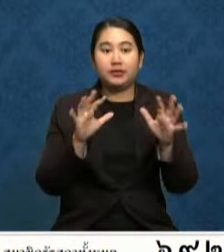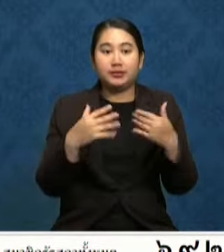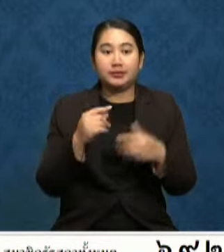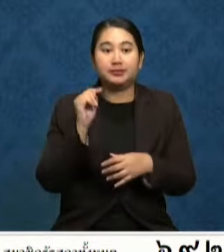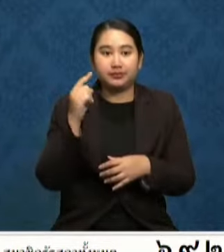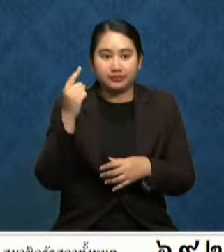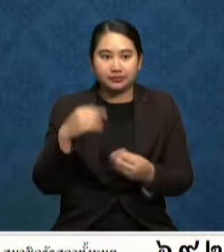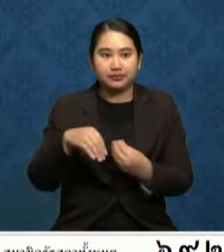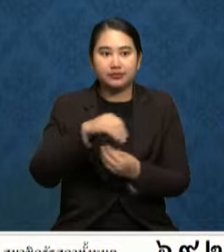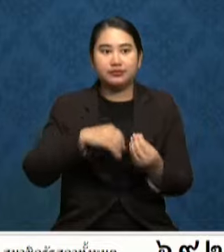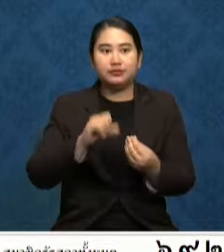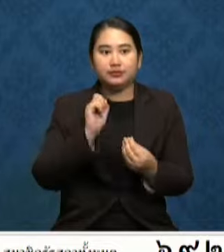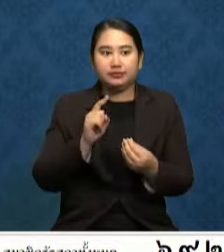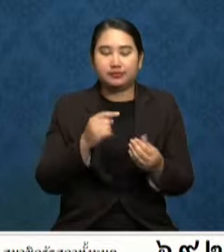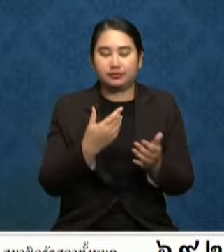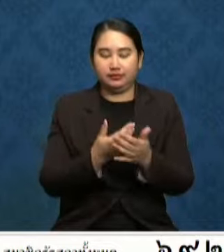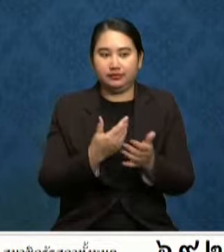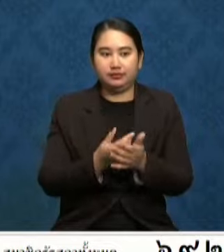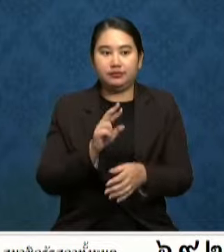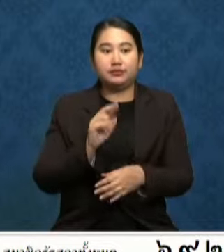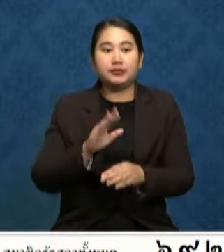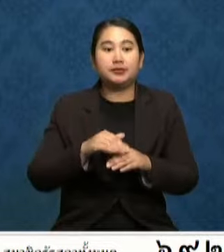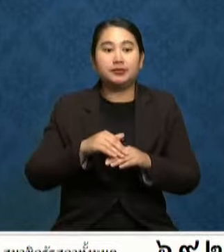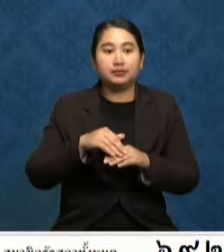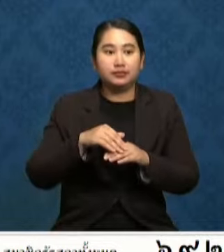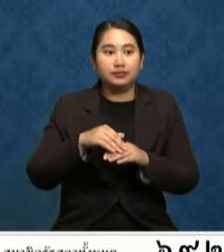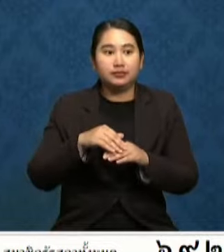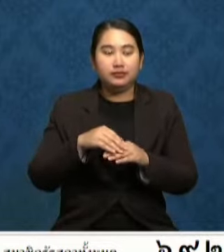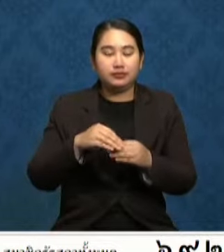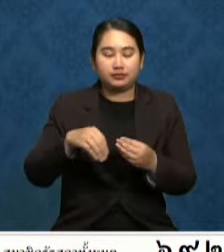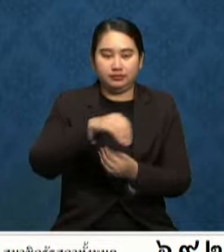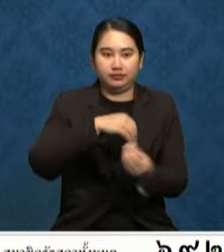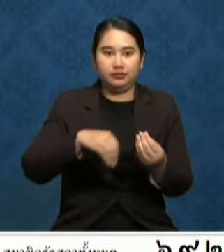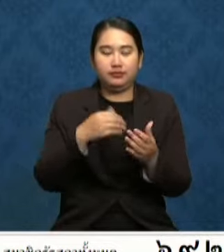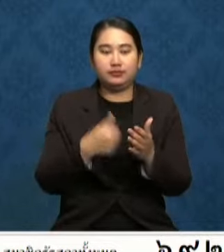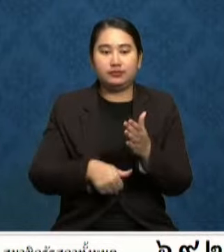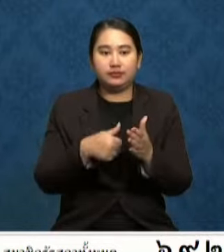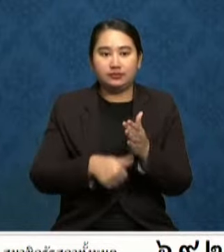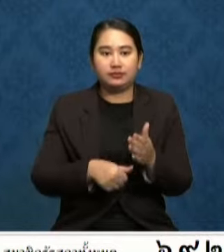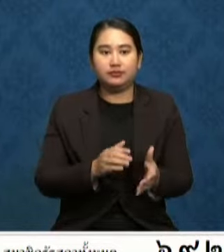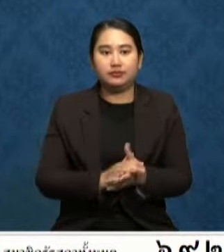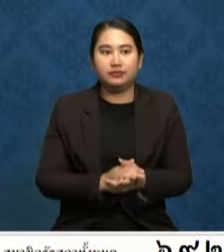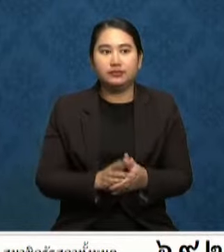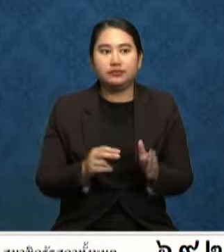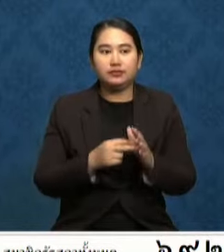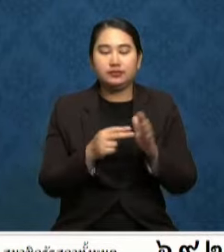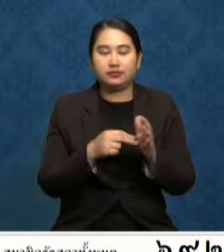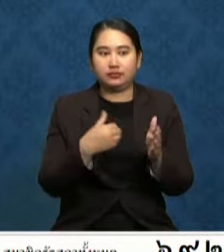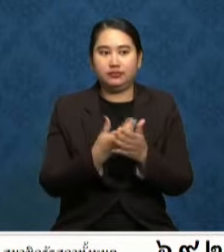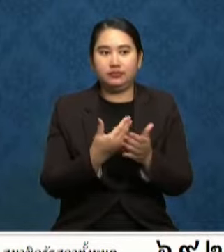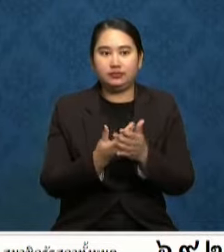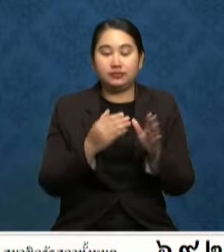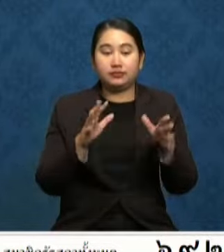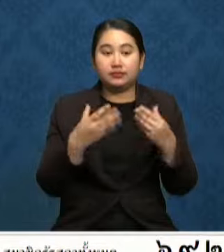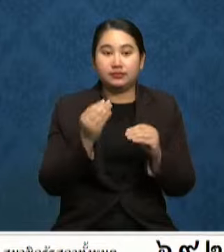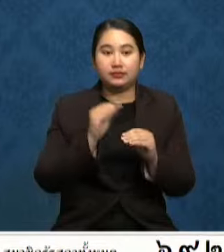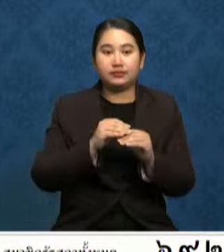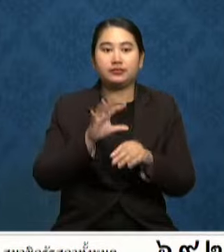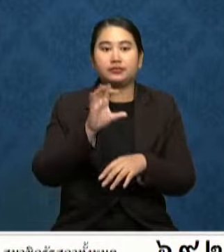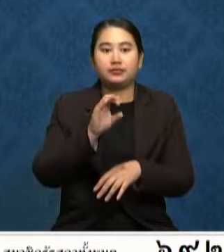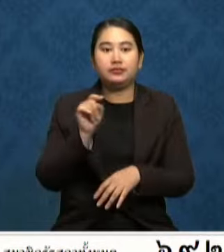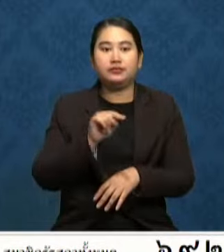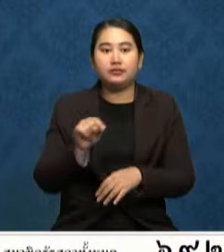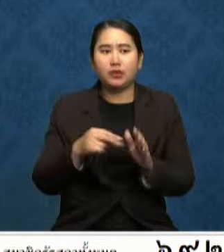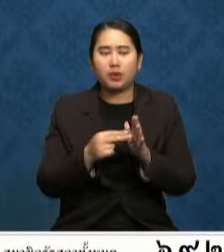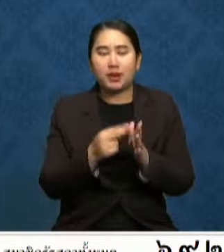ำเศรษกินำรได้นอกระบบขึ้มาสู่บบพลาสีซึมีรได้พออ 50%อัี้เปนวั modes